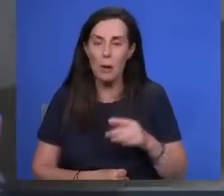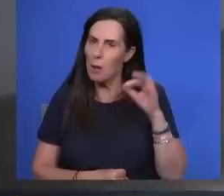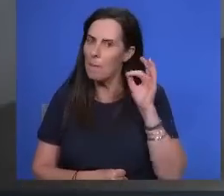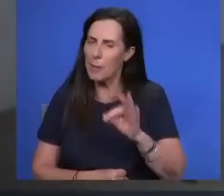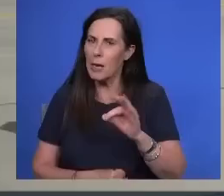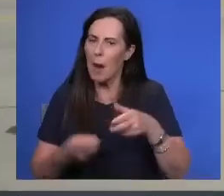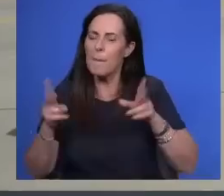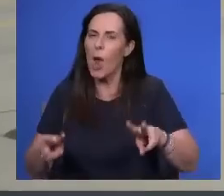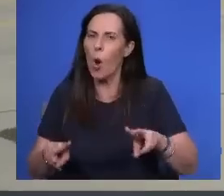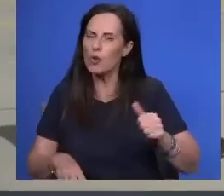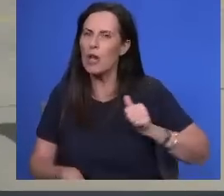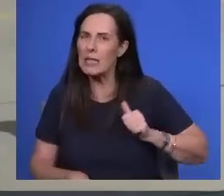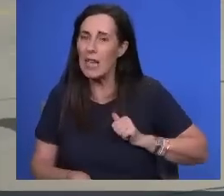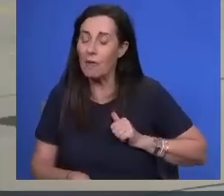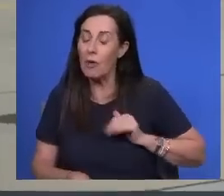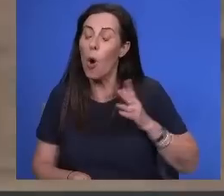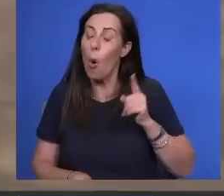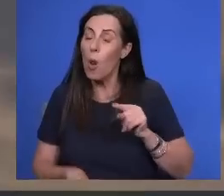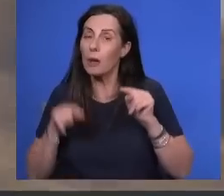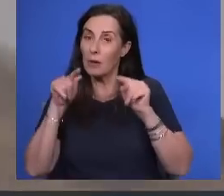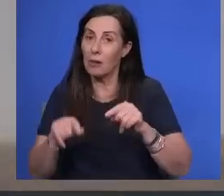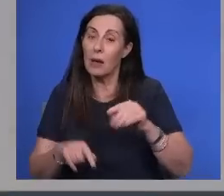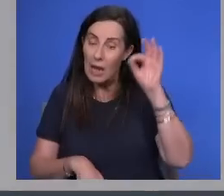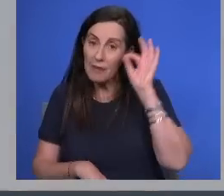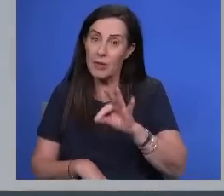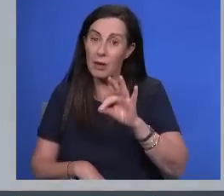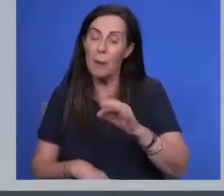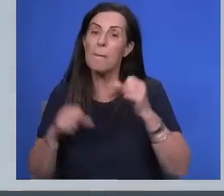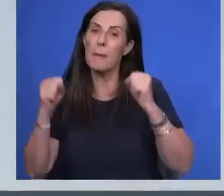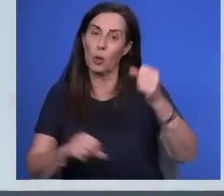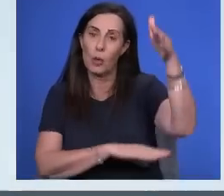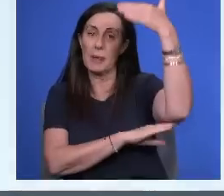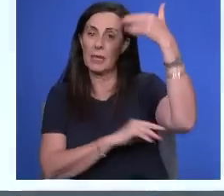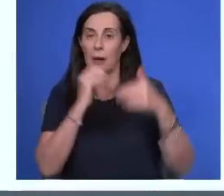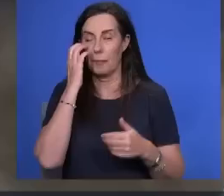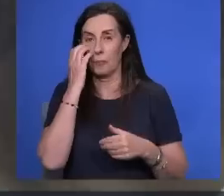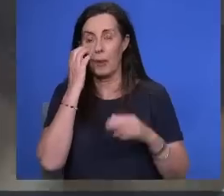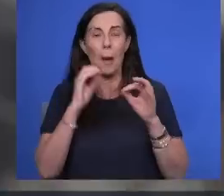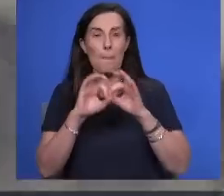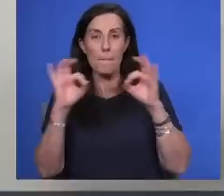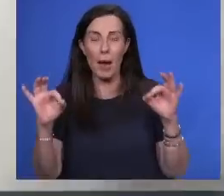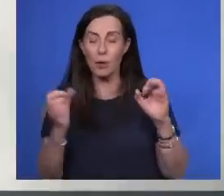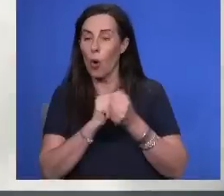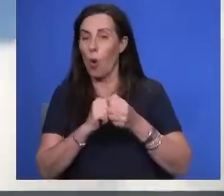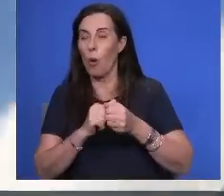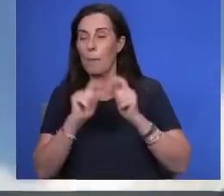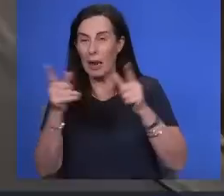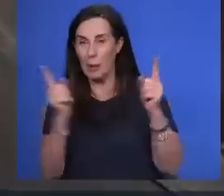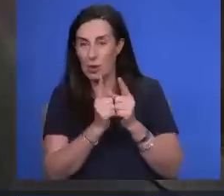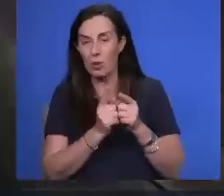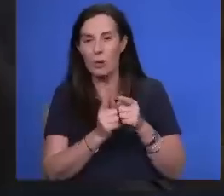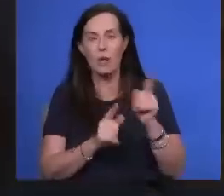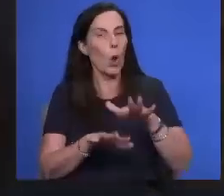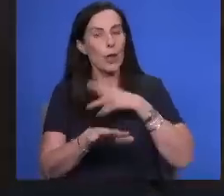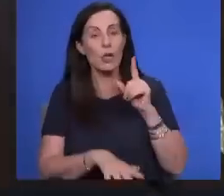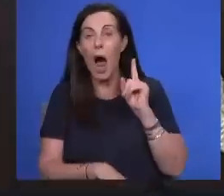בכשירות המבצעית, שעלולה להוביל לפגיעה בביטחון המדינה. בימים הראשונים או במבצעים קטנים כנראה העניין לא מורגש,